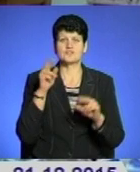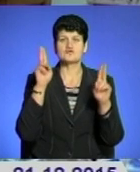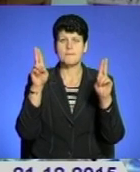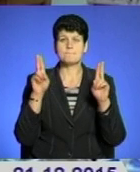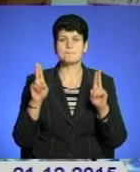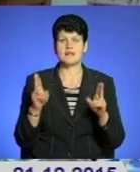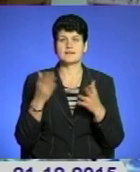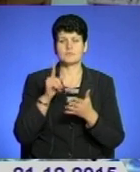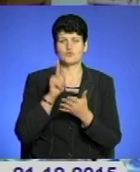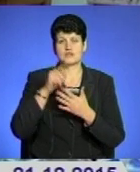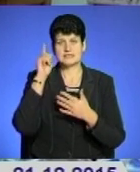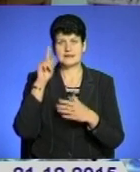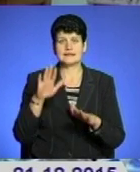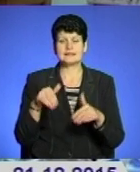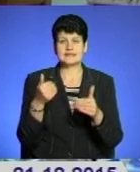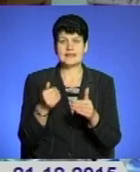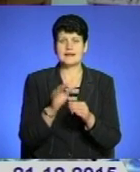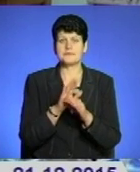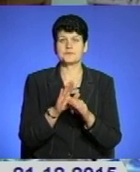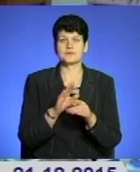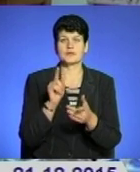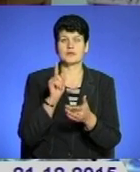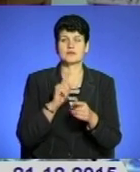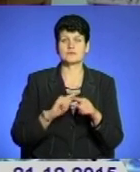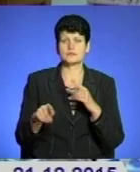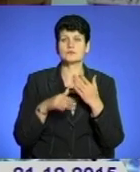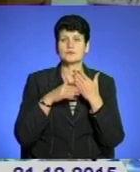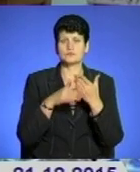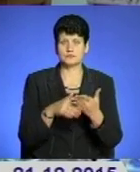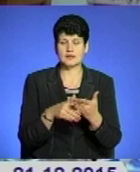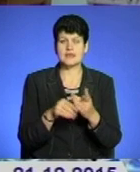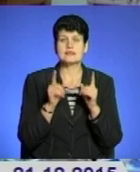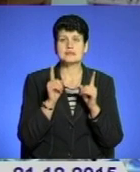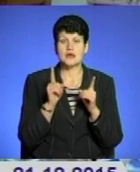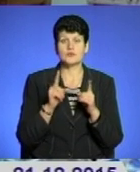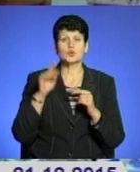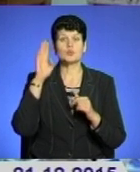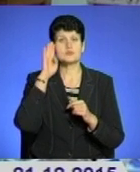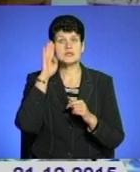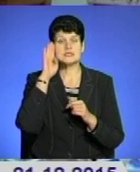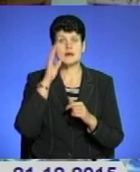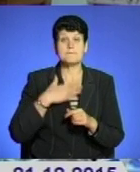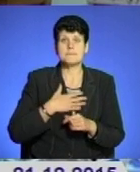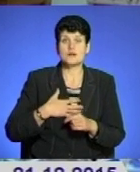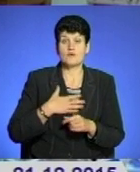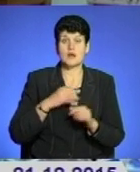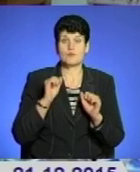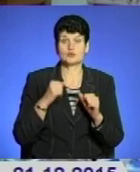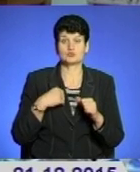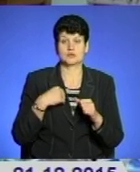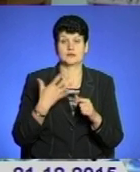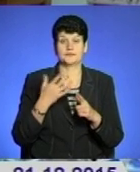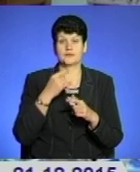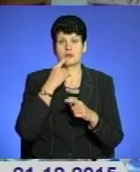ми повинні знати, надання невідкладної допомоги. Чи навіть у бійця при перехвилюванні може бути